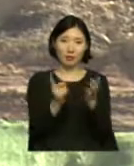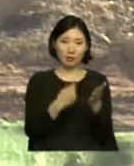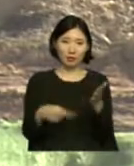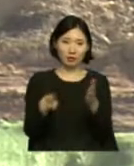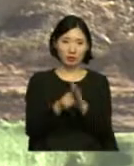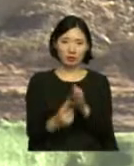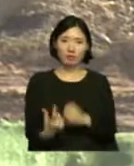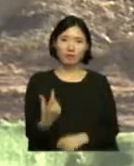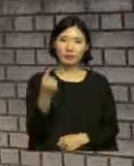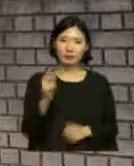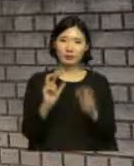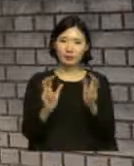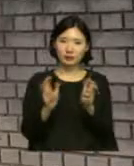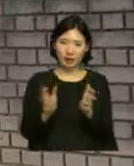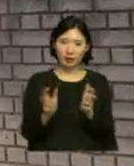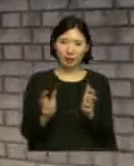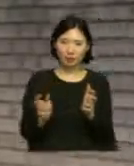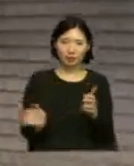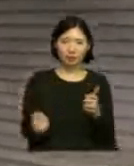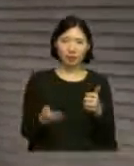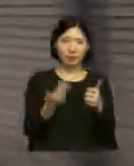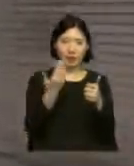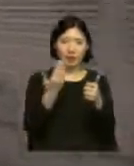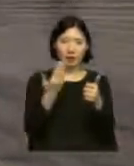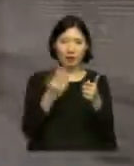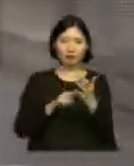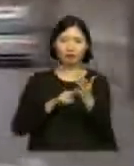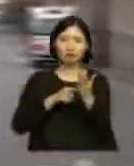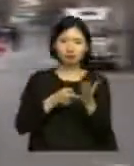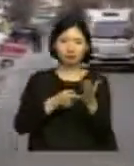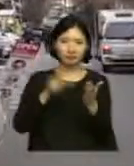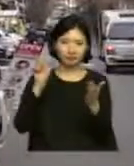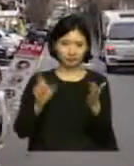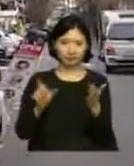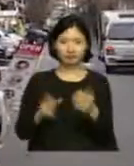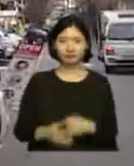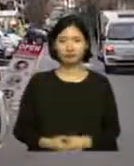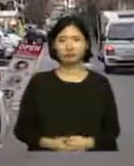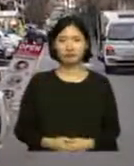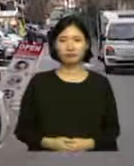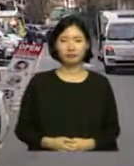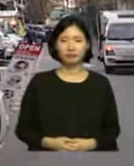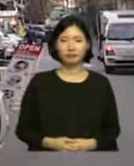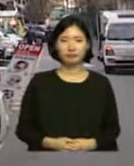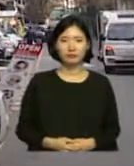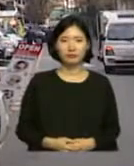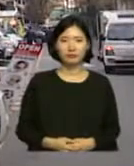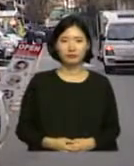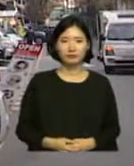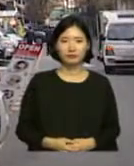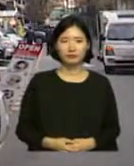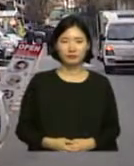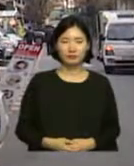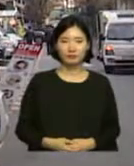조속한 사업 추진을 촉구하는 목소리가 높아지고 있습니다 딜 i've 서울 경기 케이블 tv 지역 됩니다